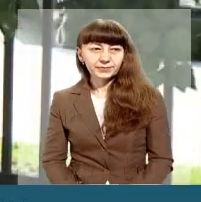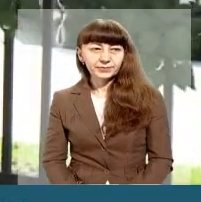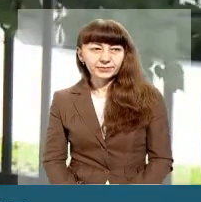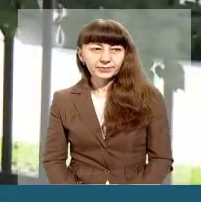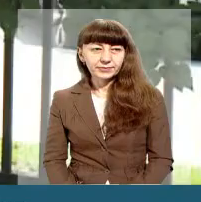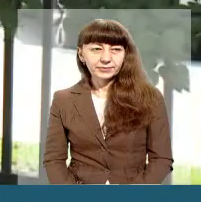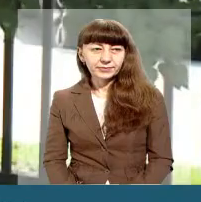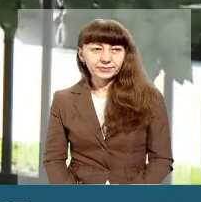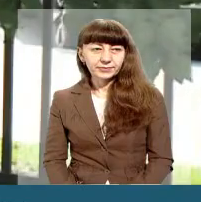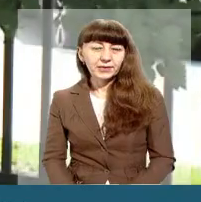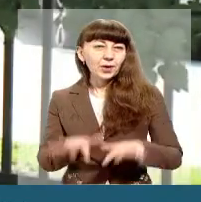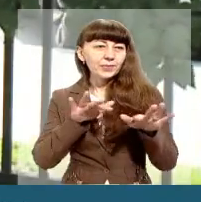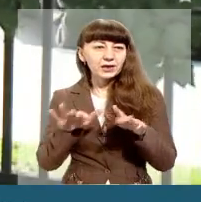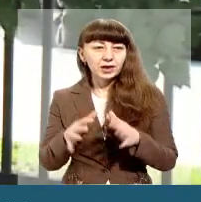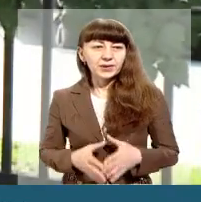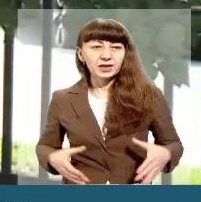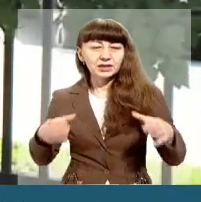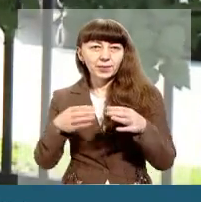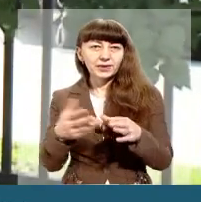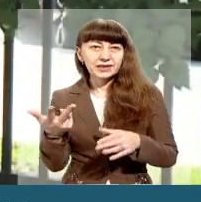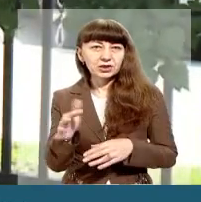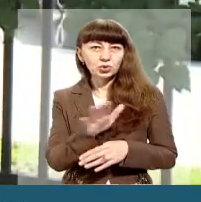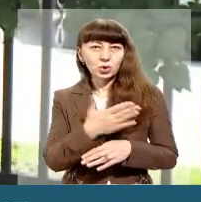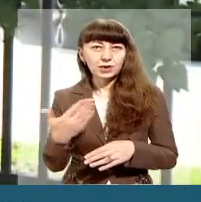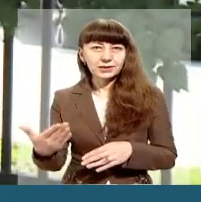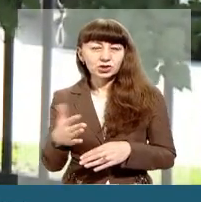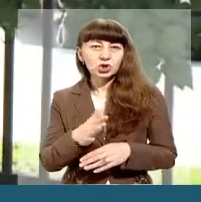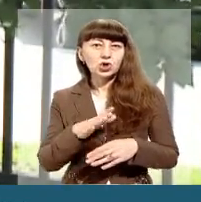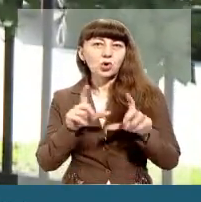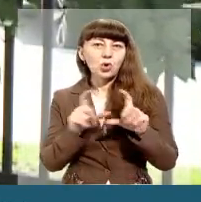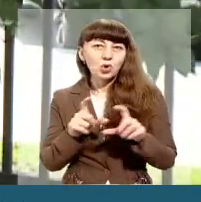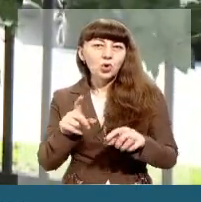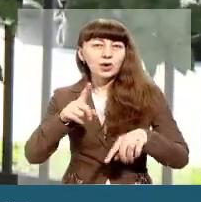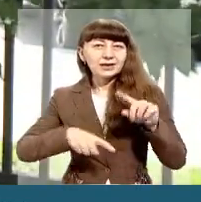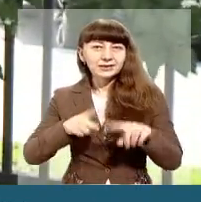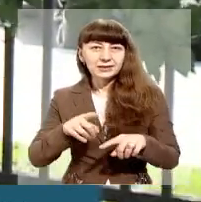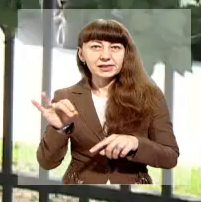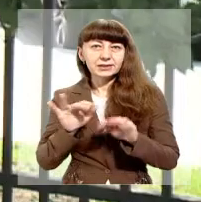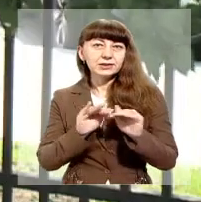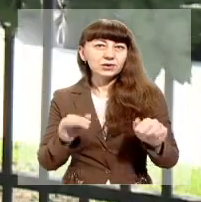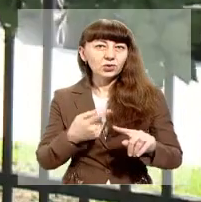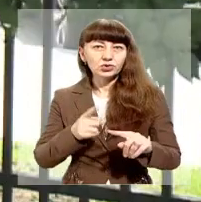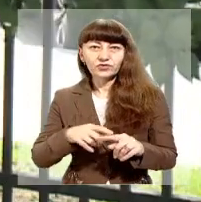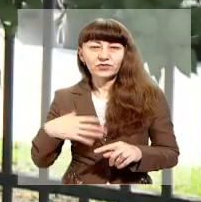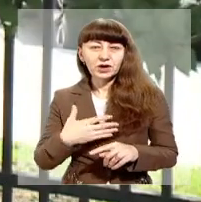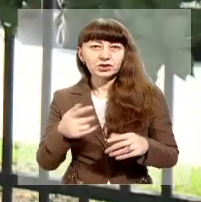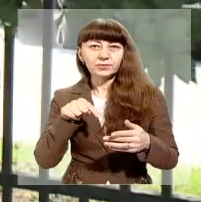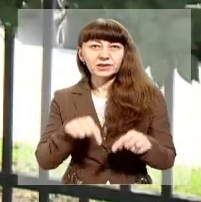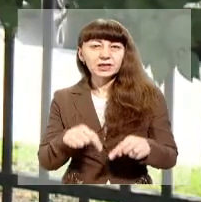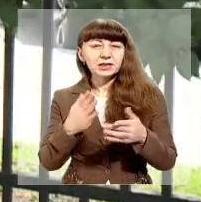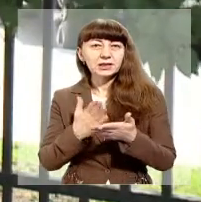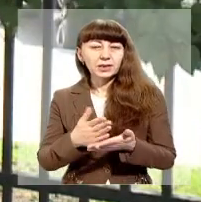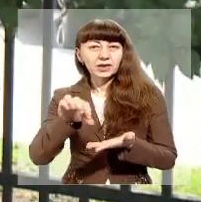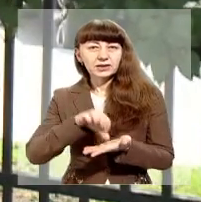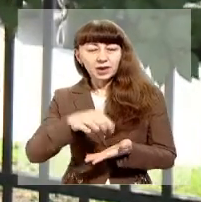бірлігіміз жарасқан ел. Мероприятие объединяет 3 стороны – школу, родителей и детей. Это очень важно. Здесь присутствуют представители